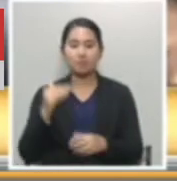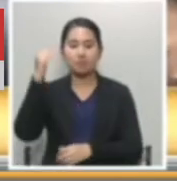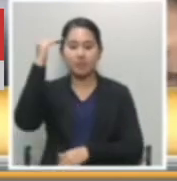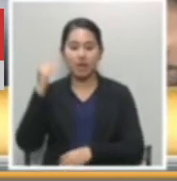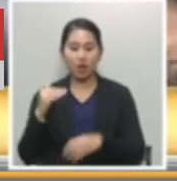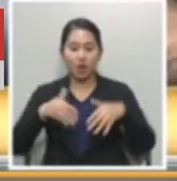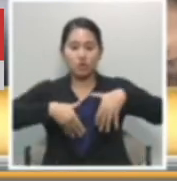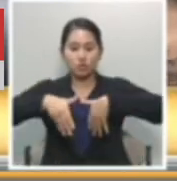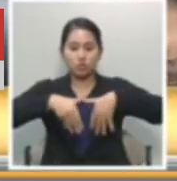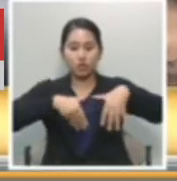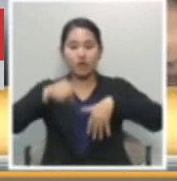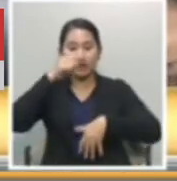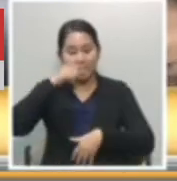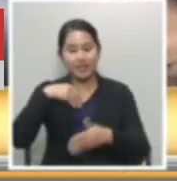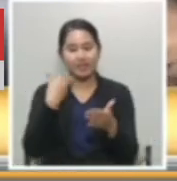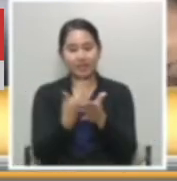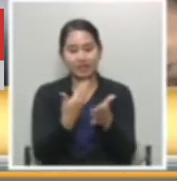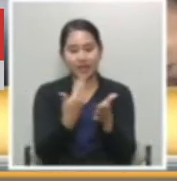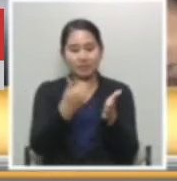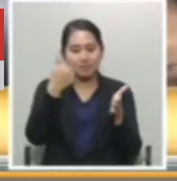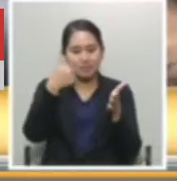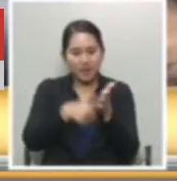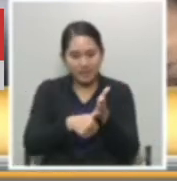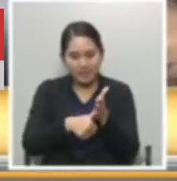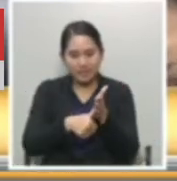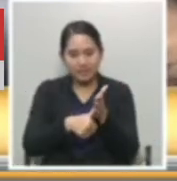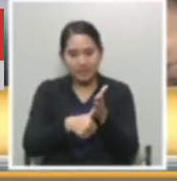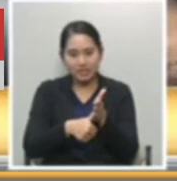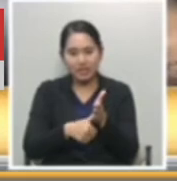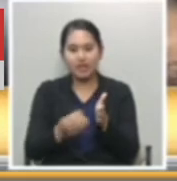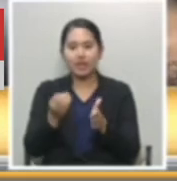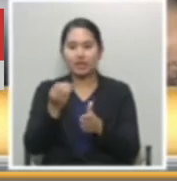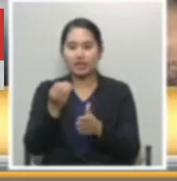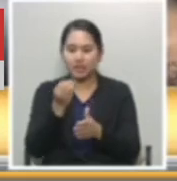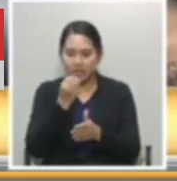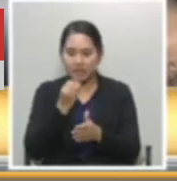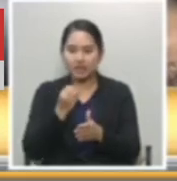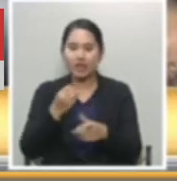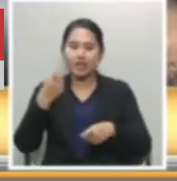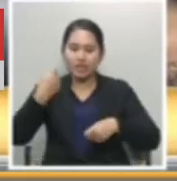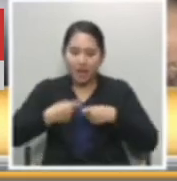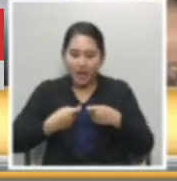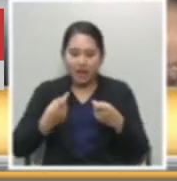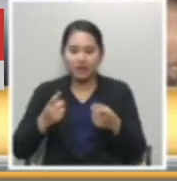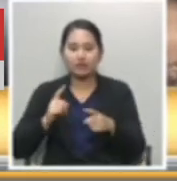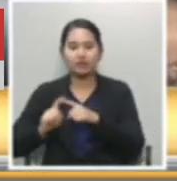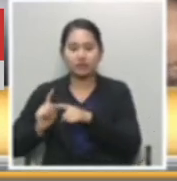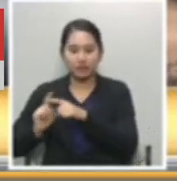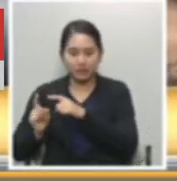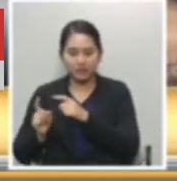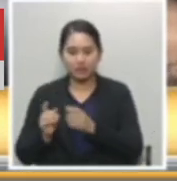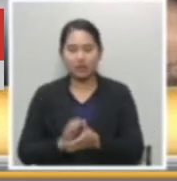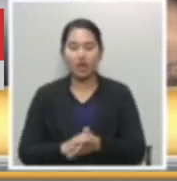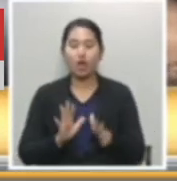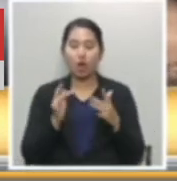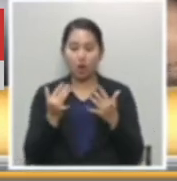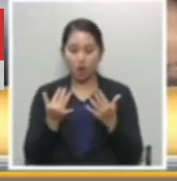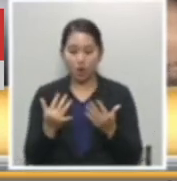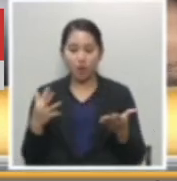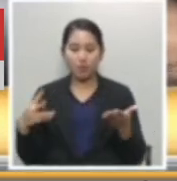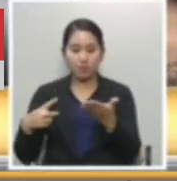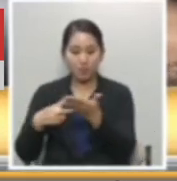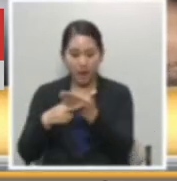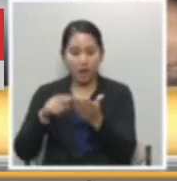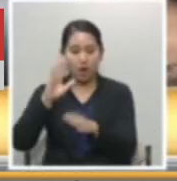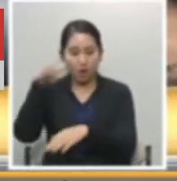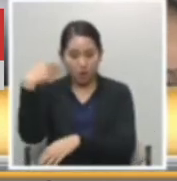ผู้จ่ายภาษีเนี่ยเขาอดอยากไม่มีจะกินเพราะฉะนั้นเรื่องแบบนี้เรารอไปก่อนได้ไหมเ